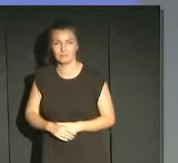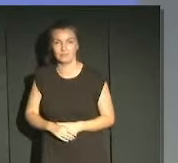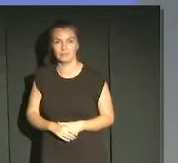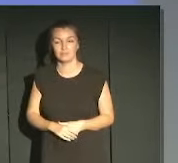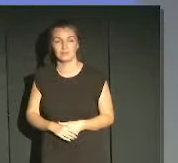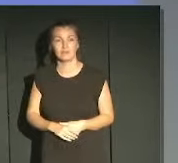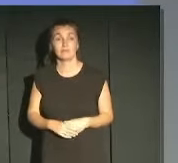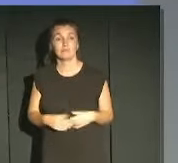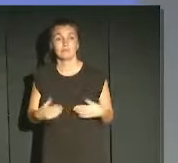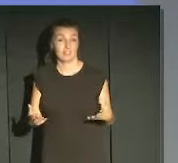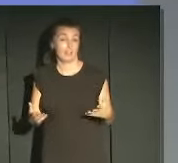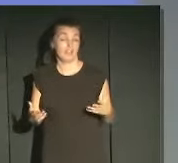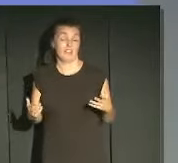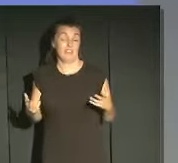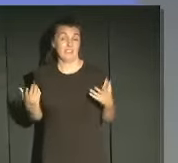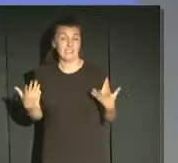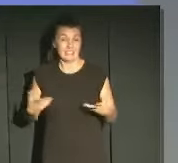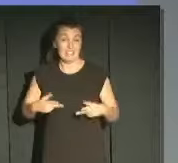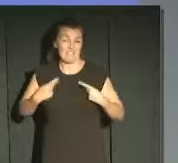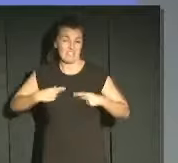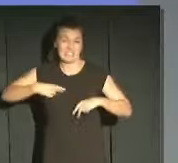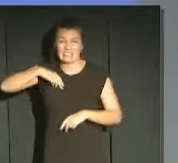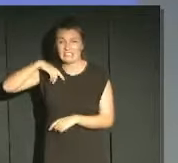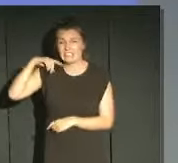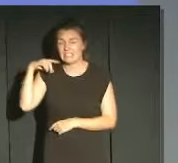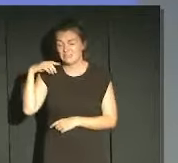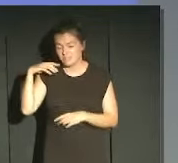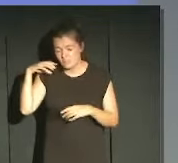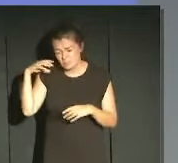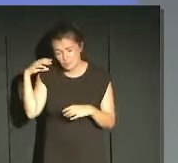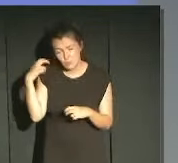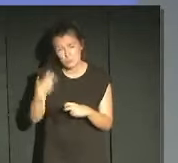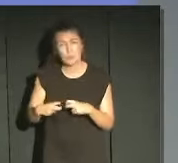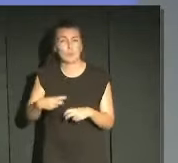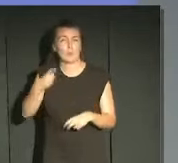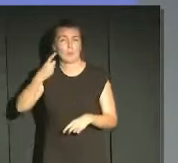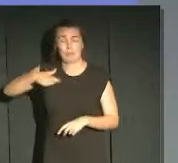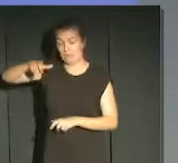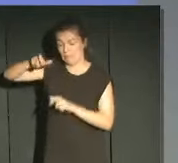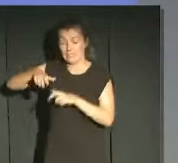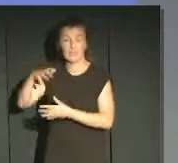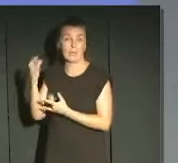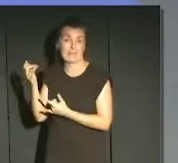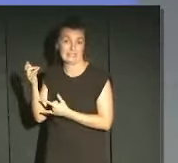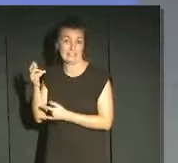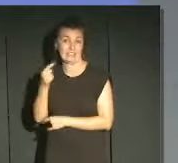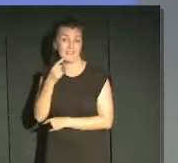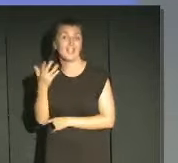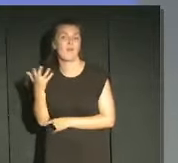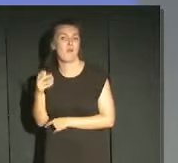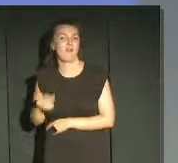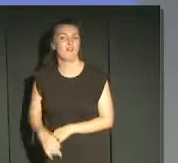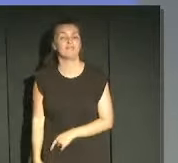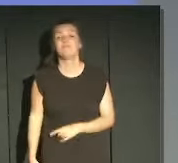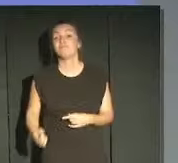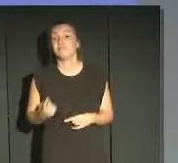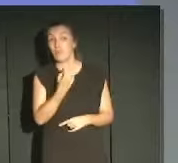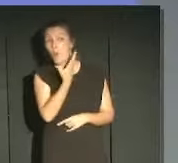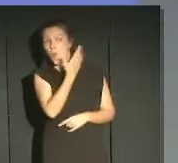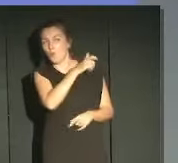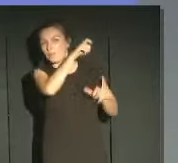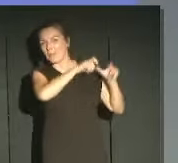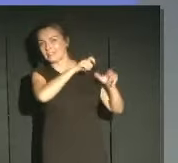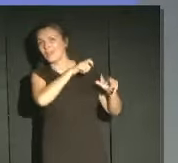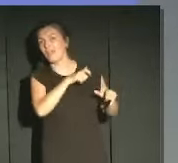difficile pour une immense majorité de martiniicaais et de martiniicais c'est qu'elle est confortable en réalité pour